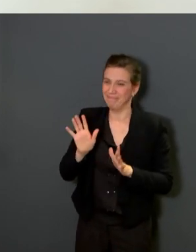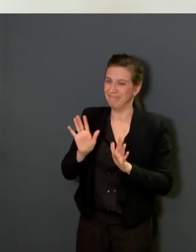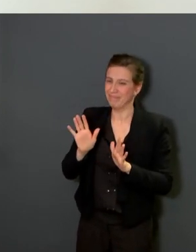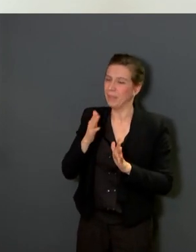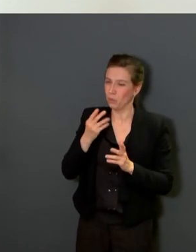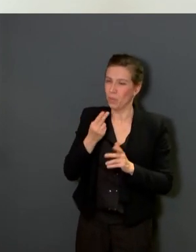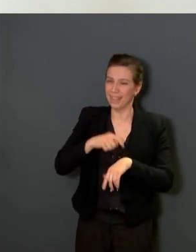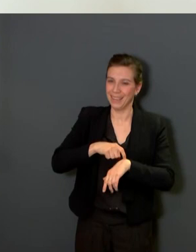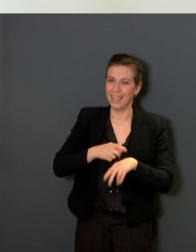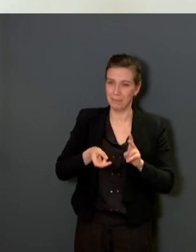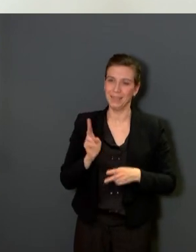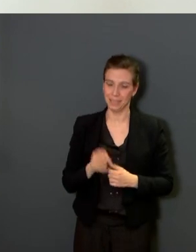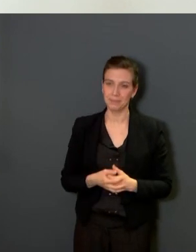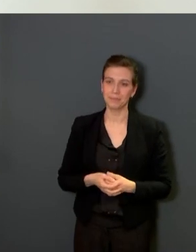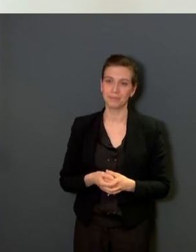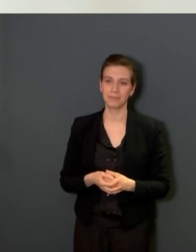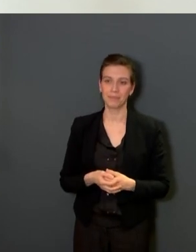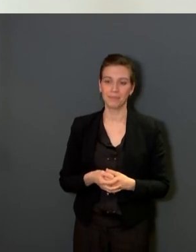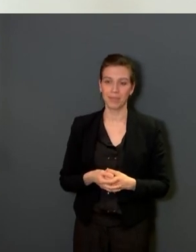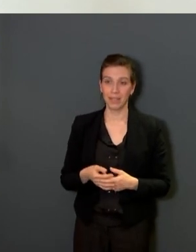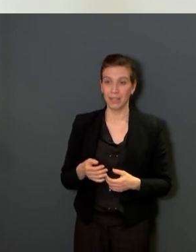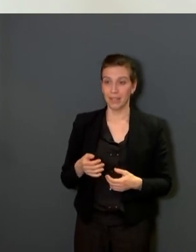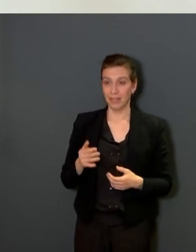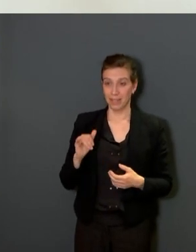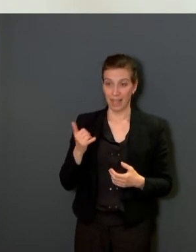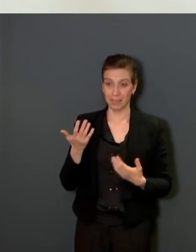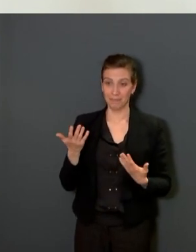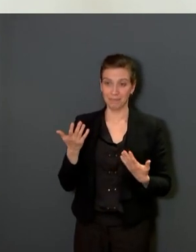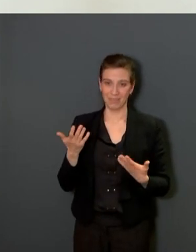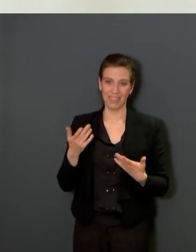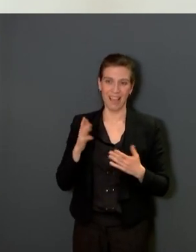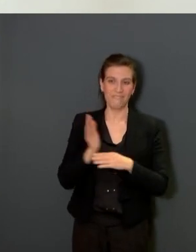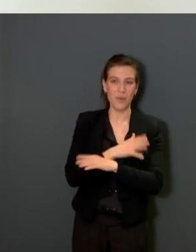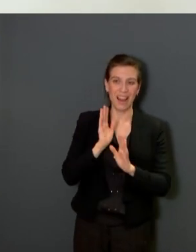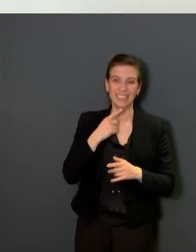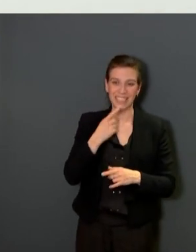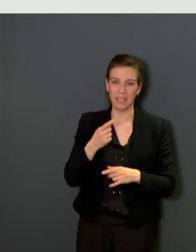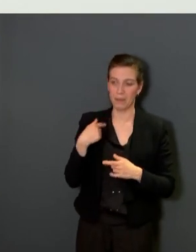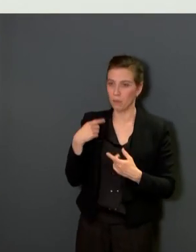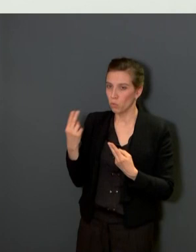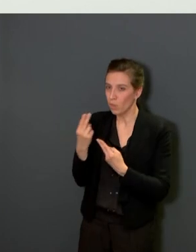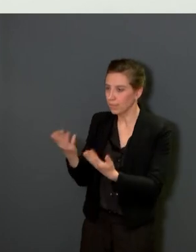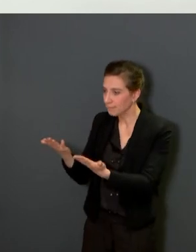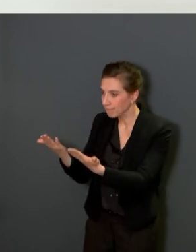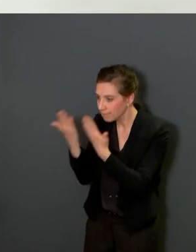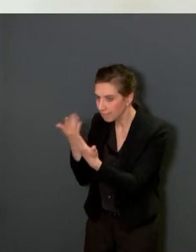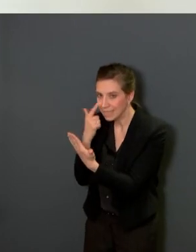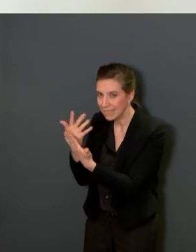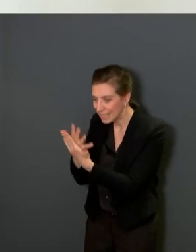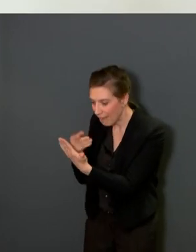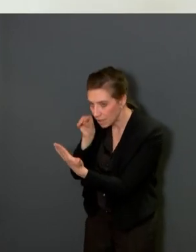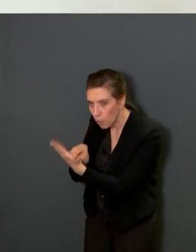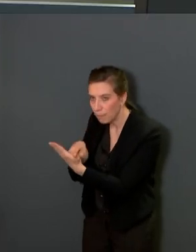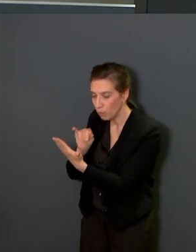Zoals ik het daarjuist gezegd heb, ik denk dat je voldoende stevig op de grond moet staan om die beslissing te kunnen nemen. En dat is nu niet het